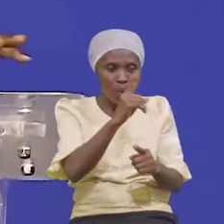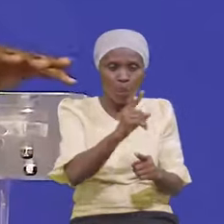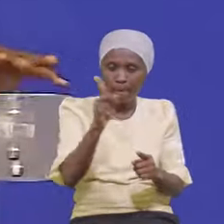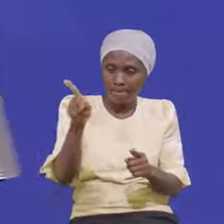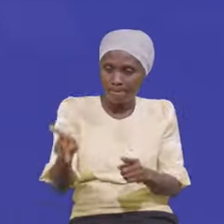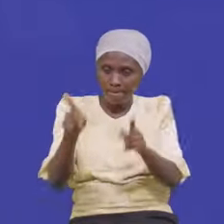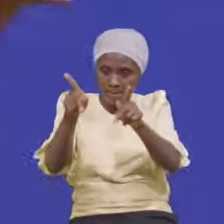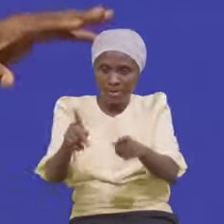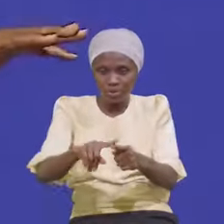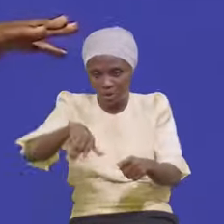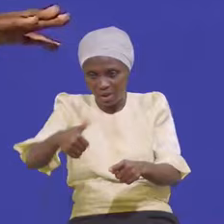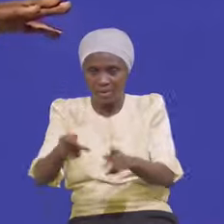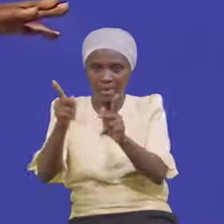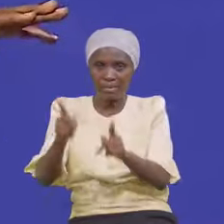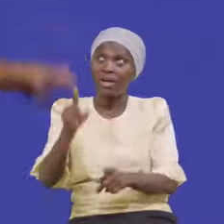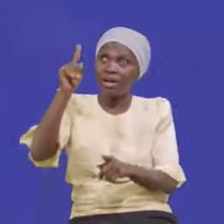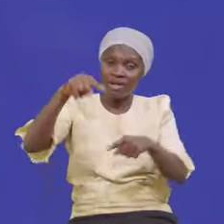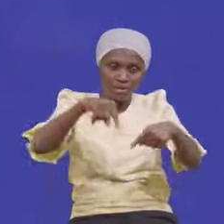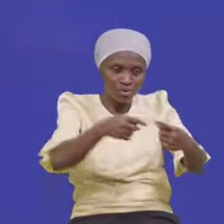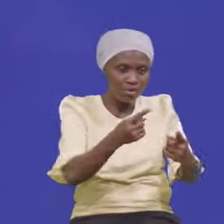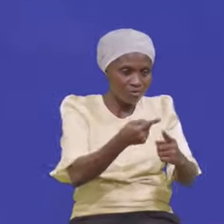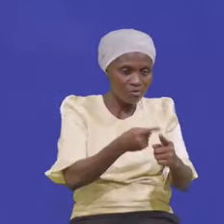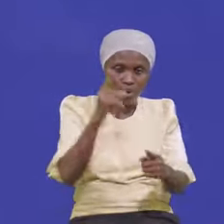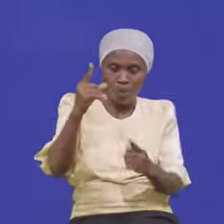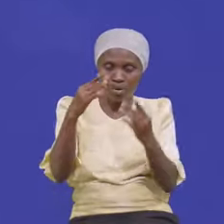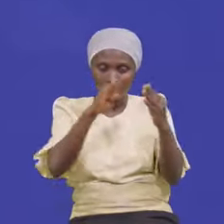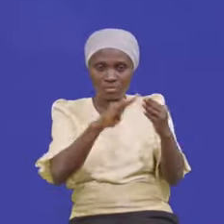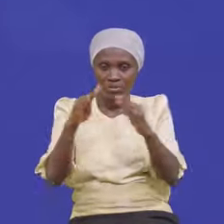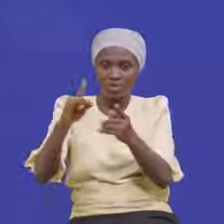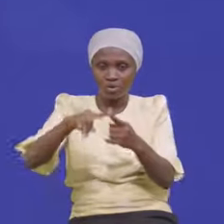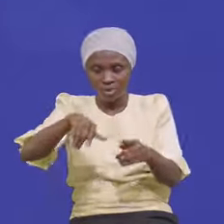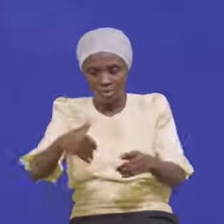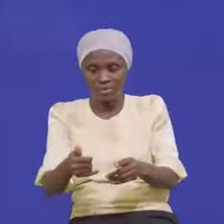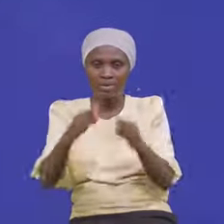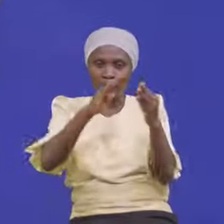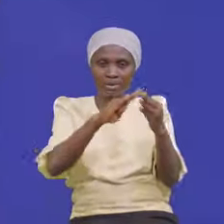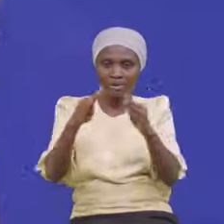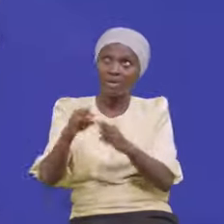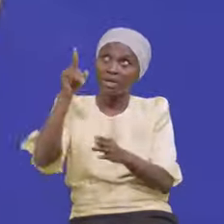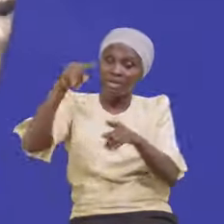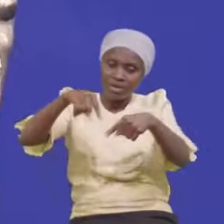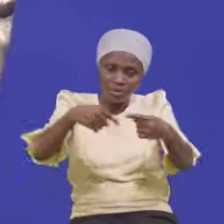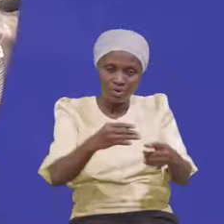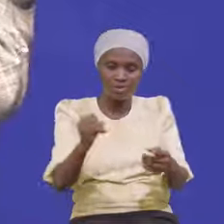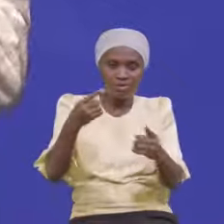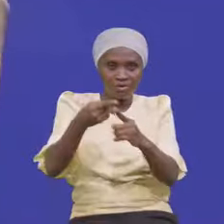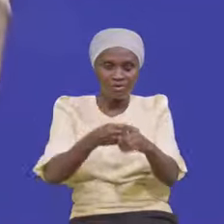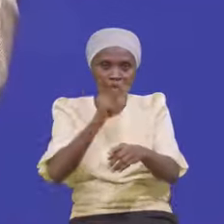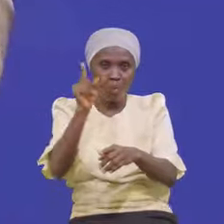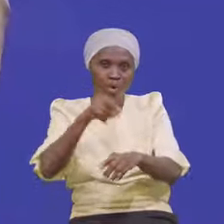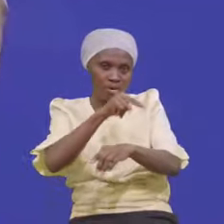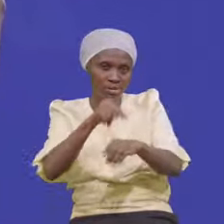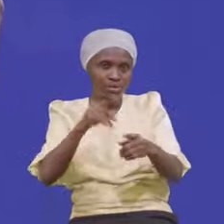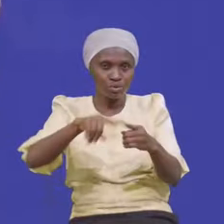మరొక వ్యక్తి యొద్దకు. He goes from one city to the other, ఒక నగరం నుంచి మరొక నగరానికి. He goes from one nation to the other,